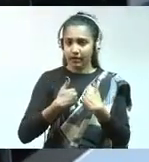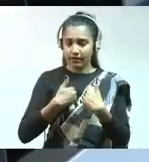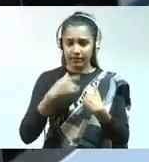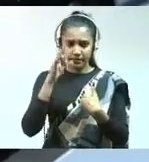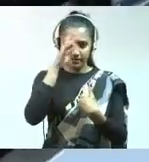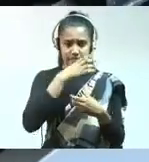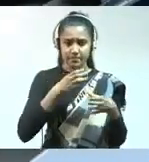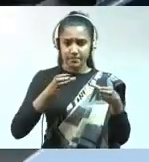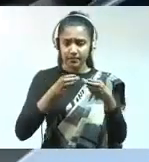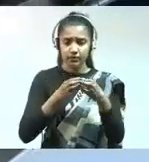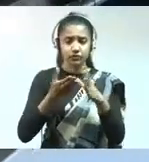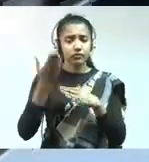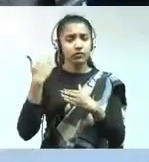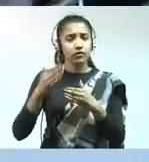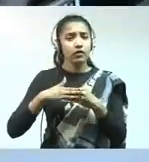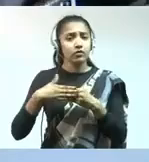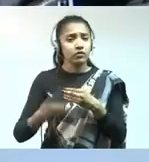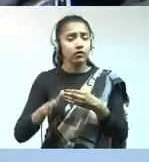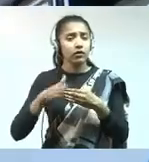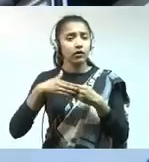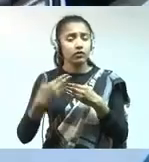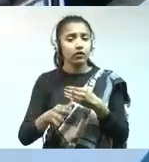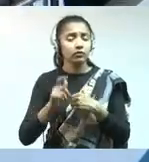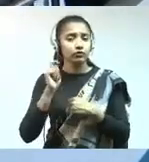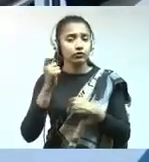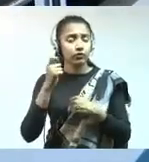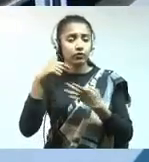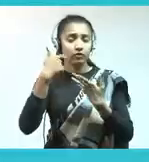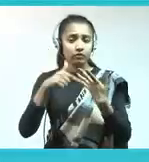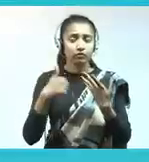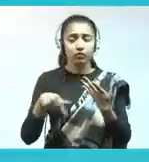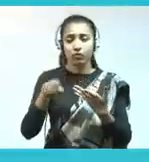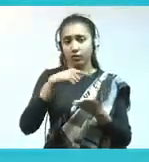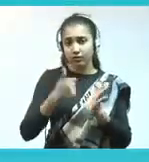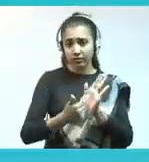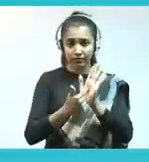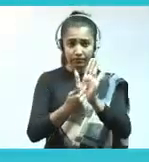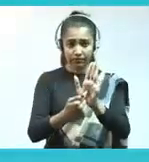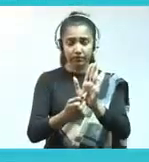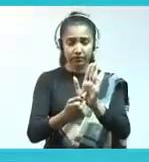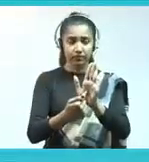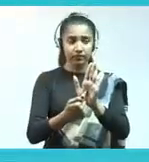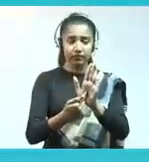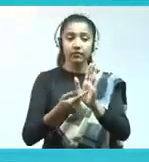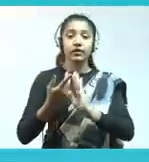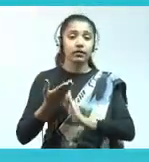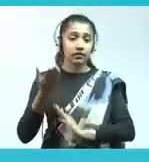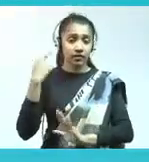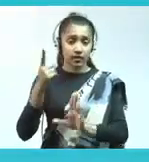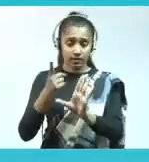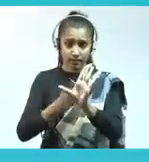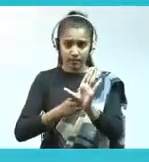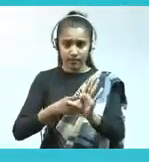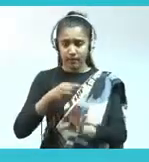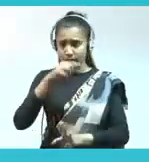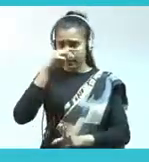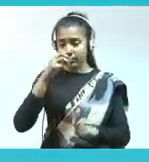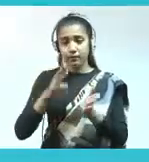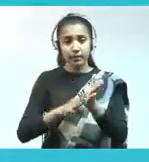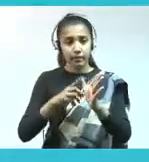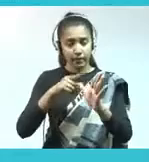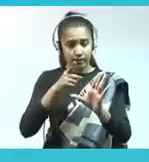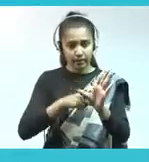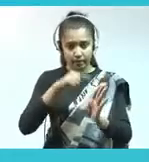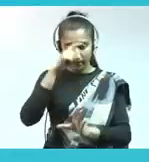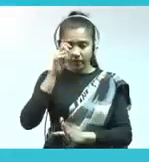පක්ෂය ලබා තිබෙන ප්‍රගතිය ඔබ හමුවේ තැබීමට, පසුගිය වසරේ මැයි මාසේ 22 වෙනිදා